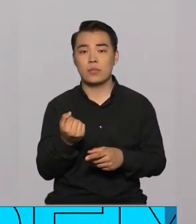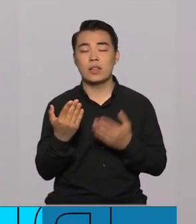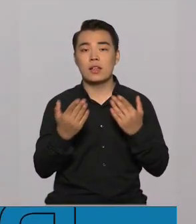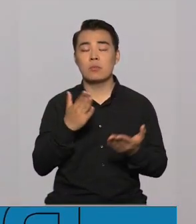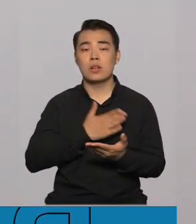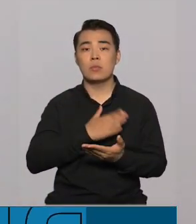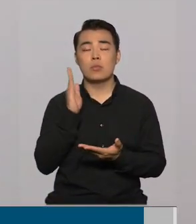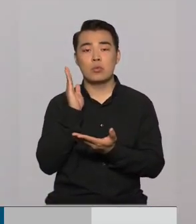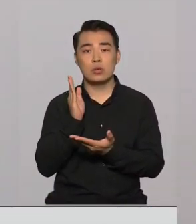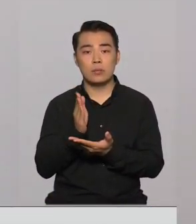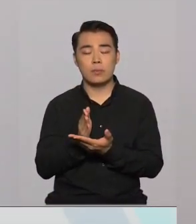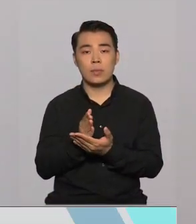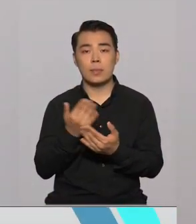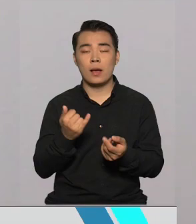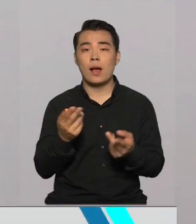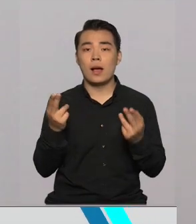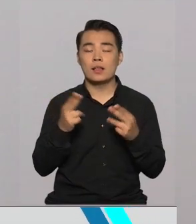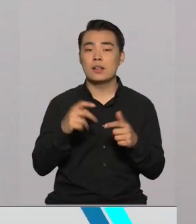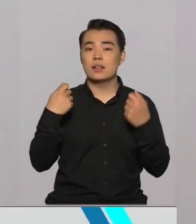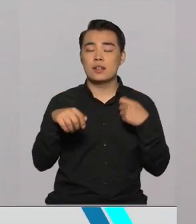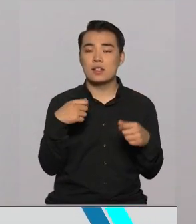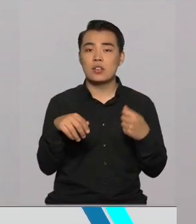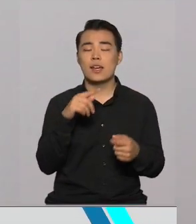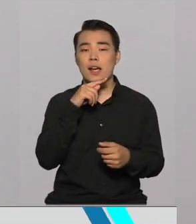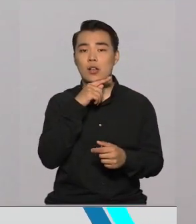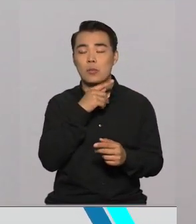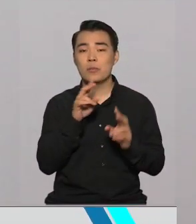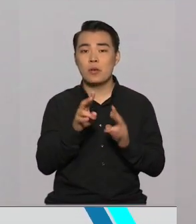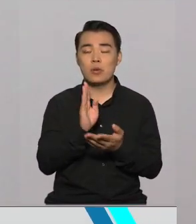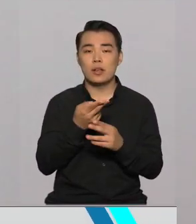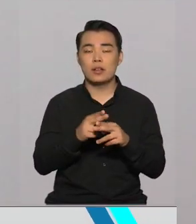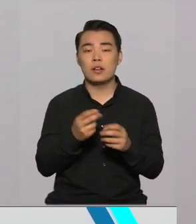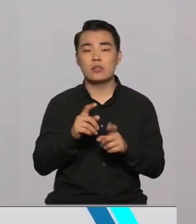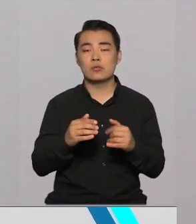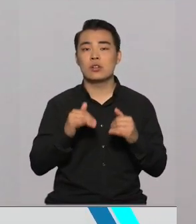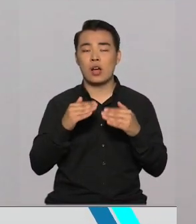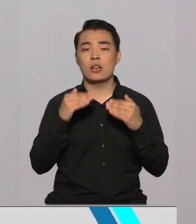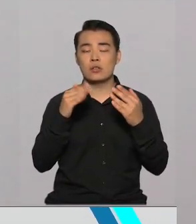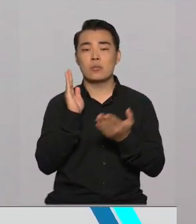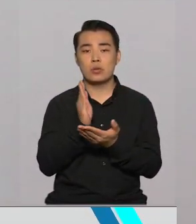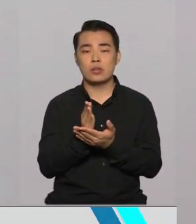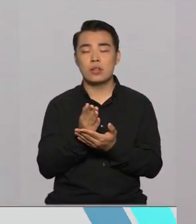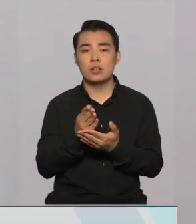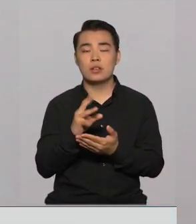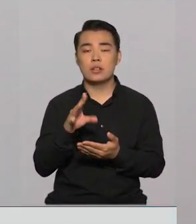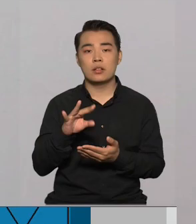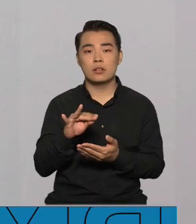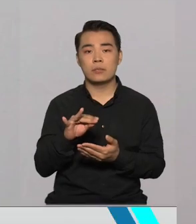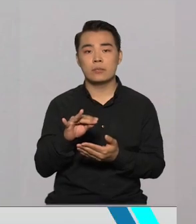будем придерживаться к рыночной экономике, они должны расти. Иначе